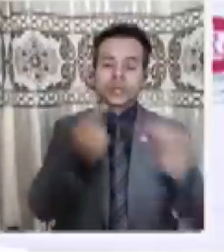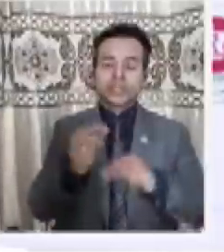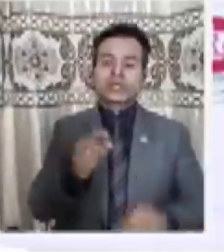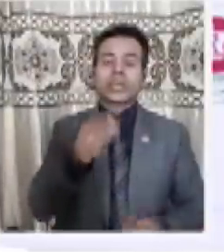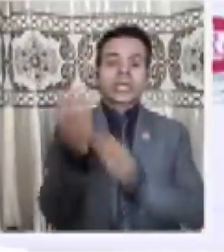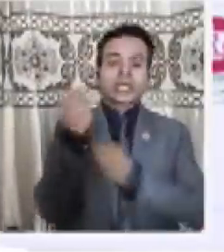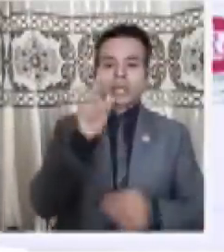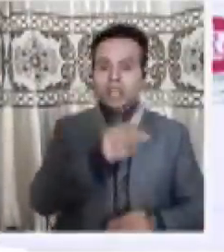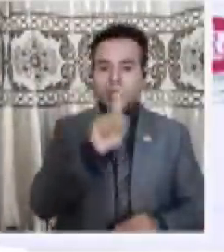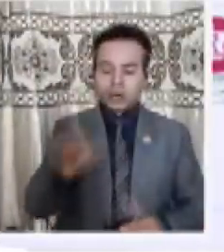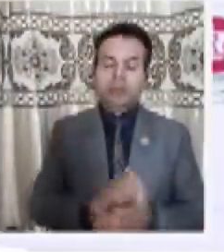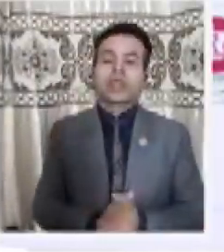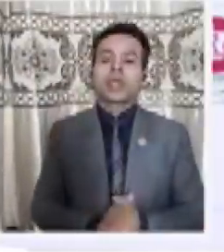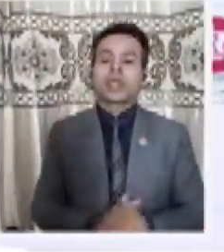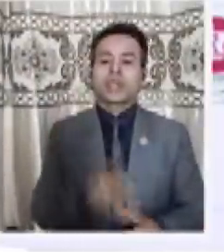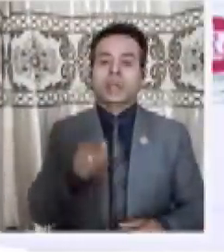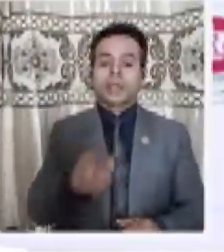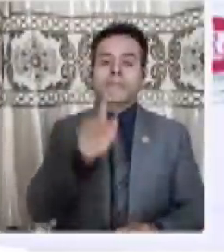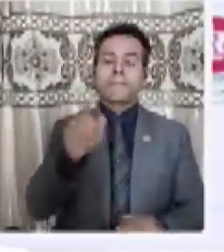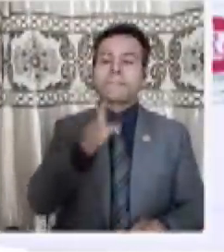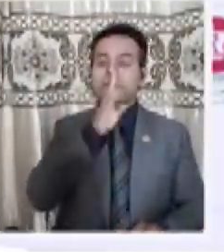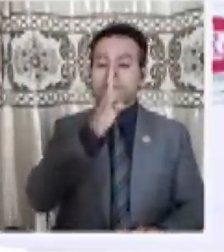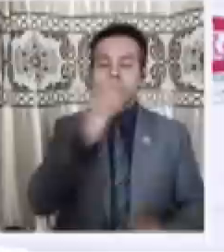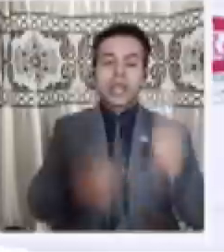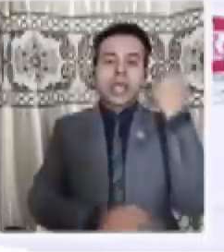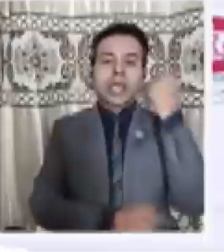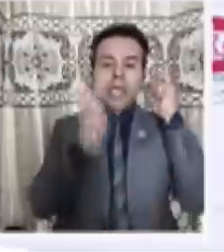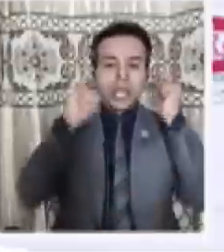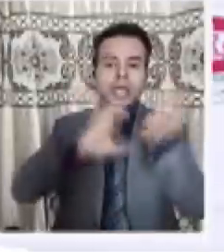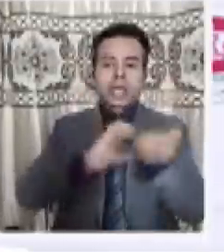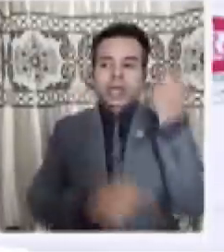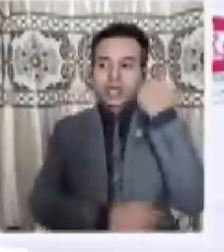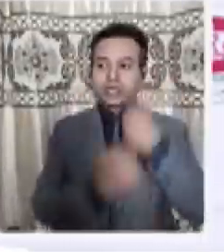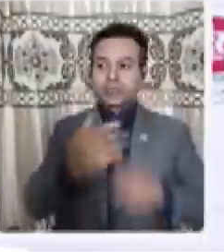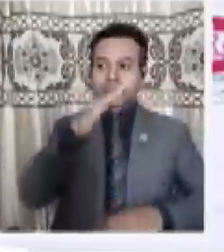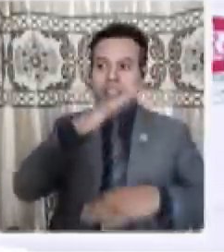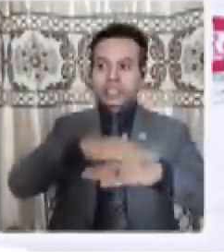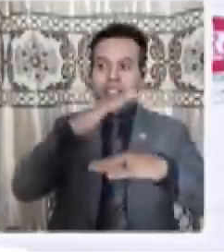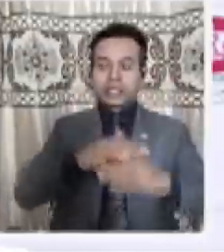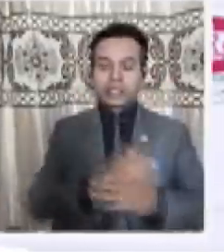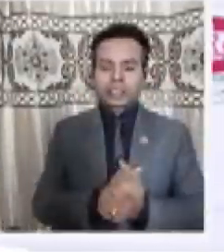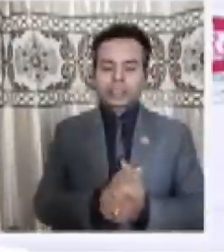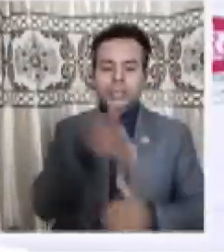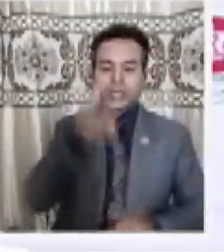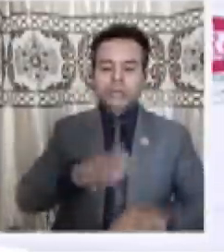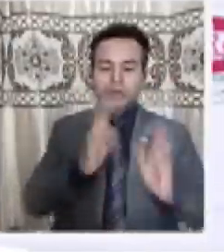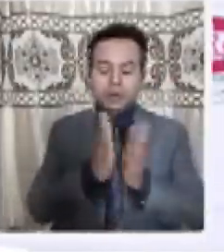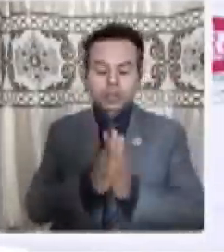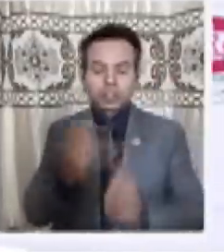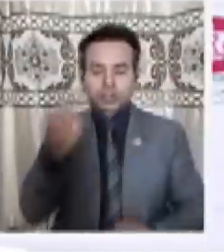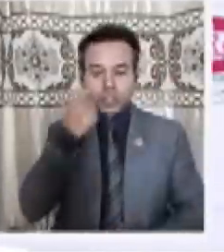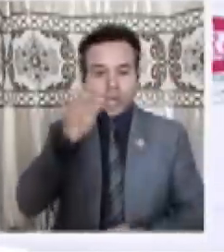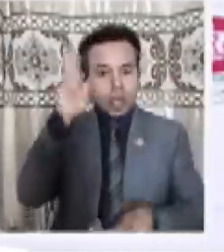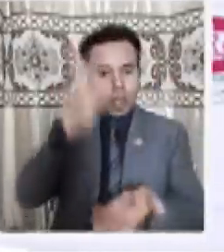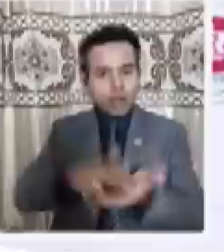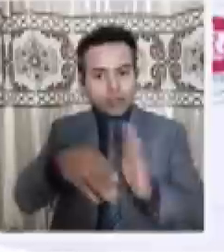প্রাইভেট হসপিটাল 21টি, প্রাইভেট হসপিটালের পিসিআর ল্যাবকে অ্যাপ্রুভাল দেওয়া হয়েছে বা অনুমোদন দেওয়া হয়েছে,